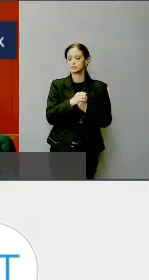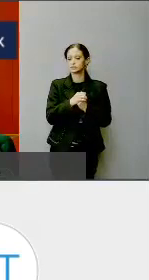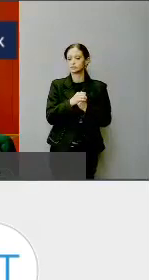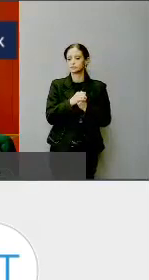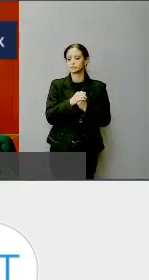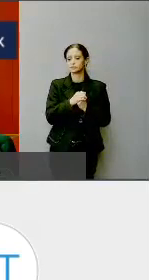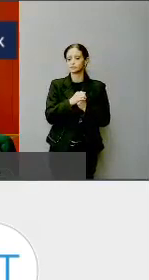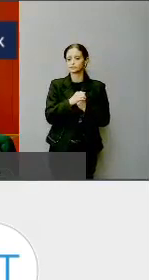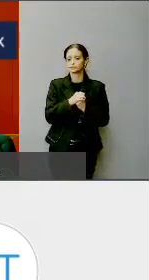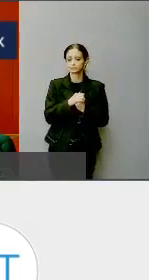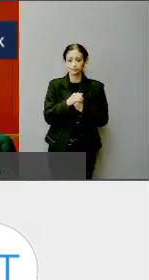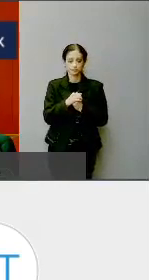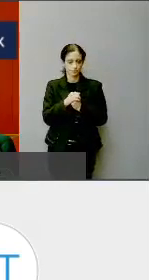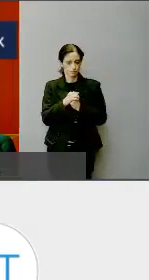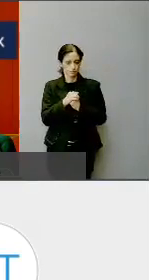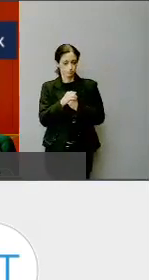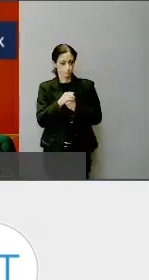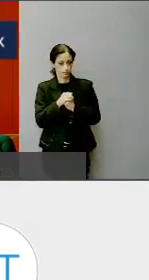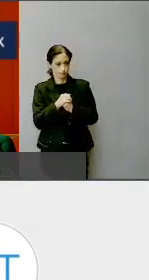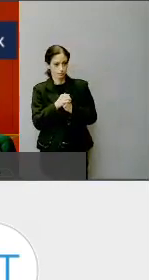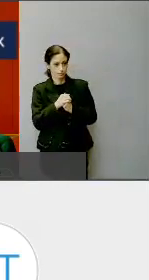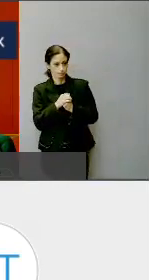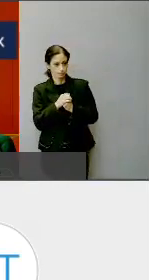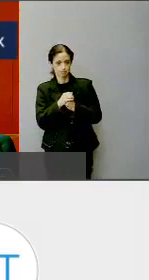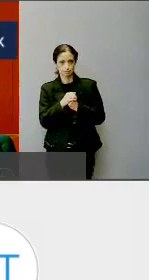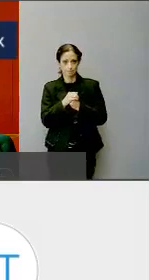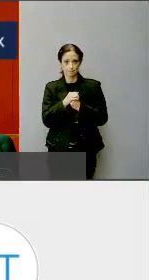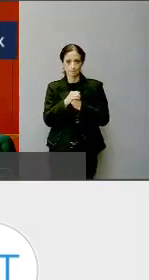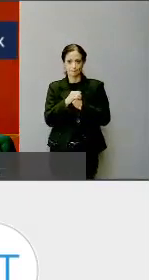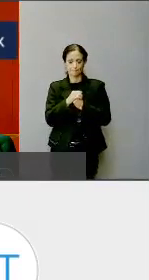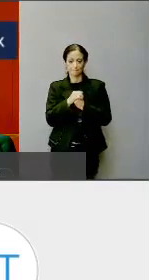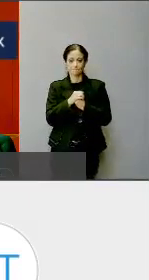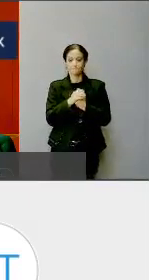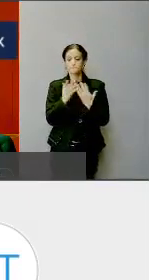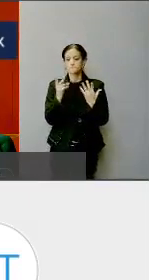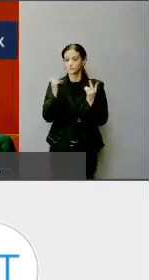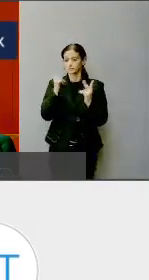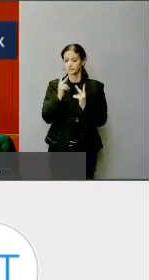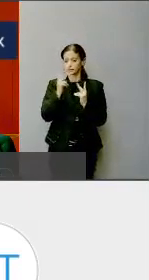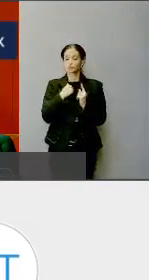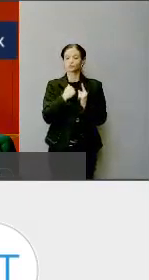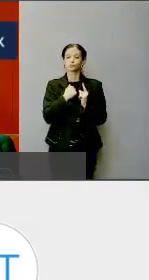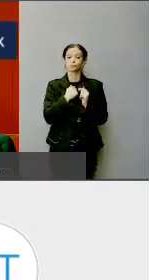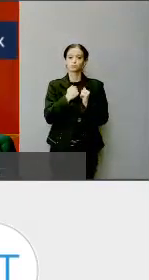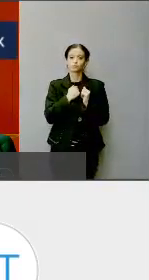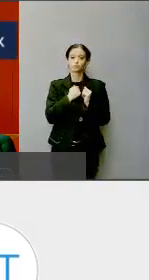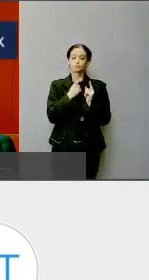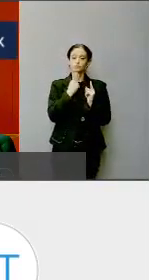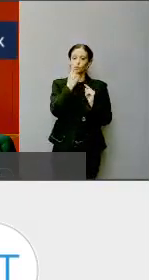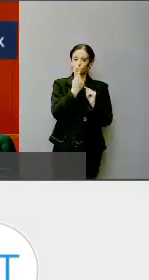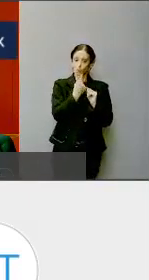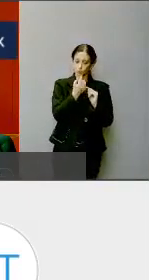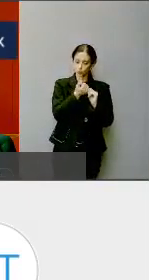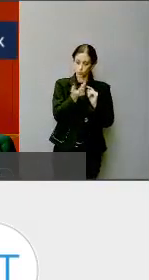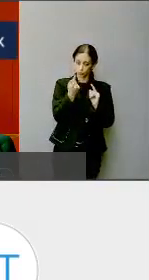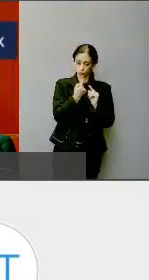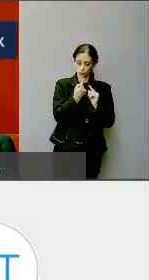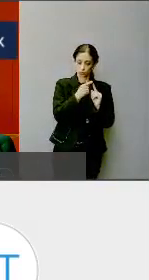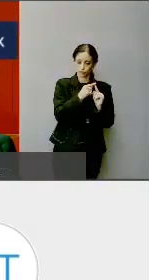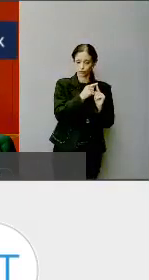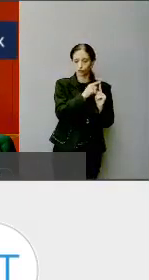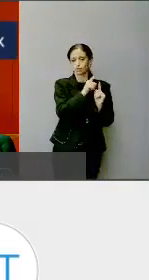i fatti appunto allora in realtà sono 1